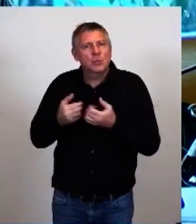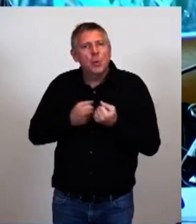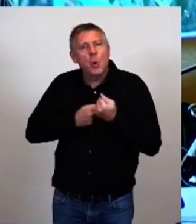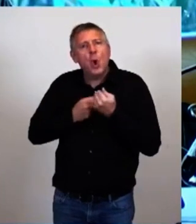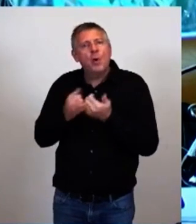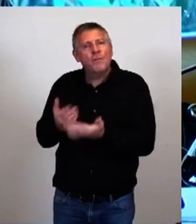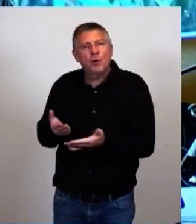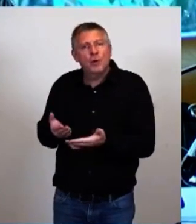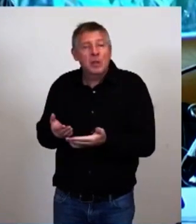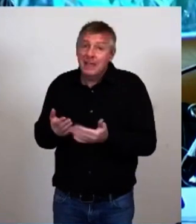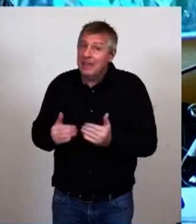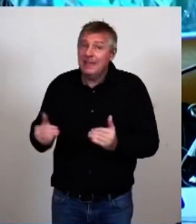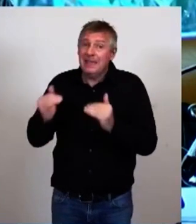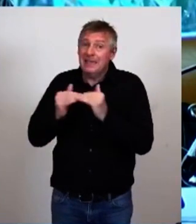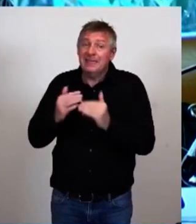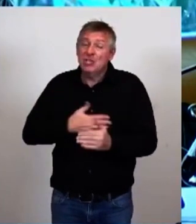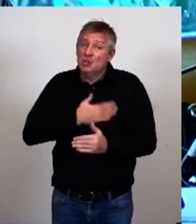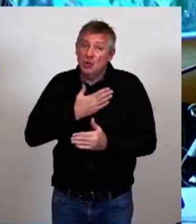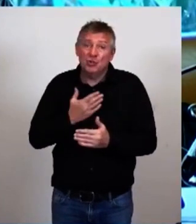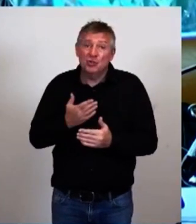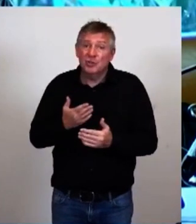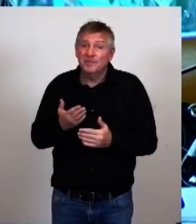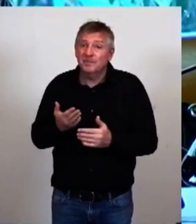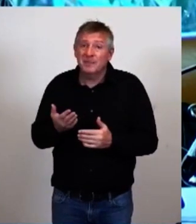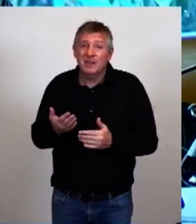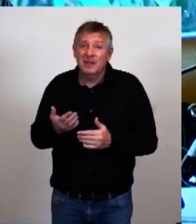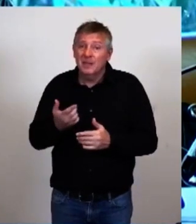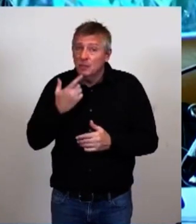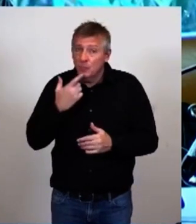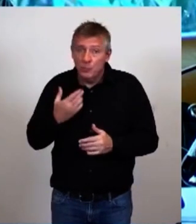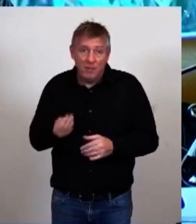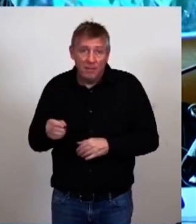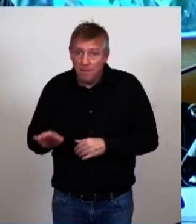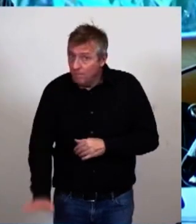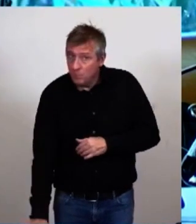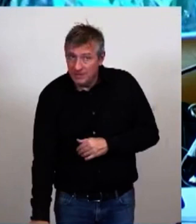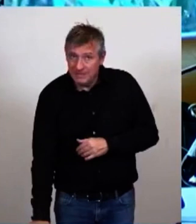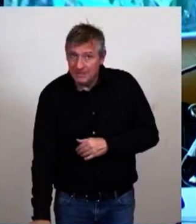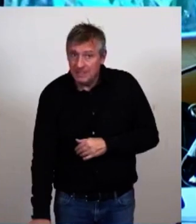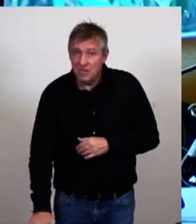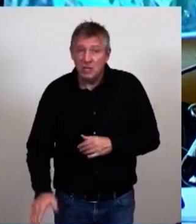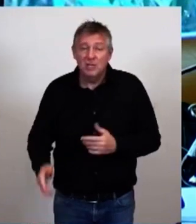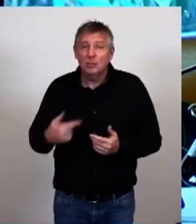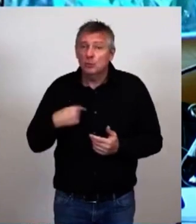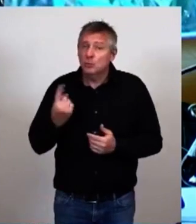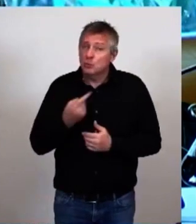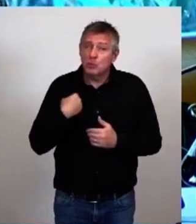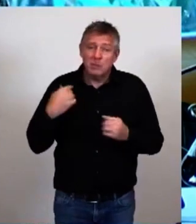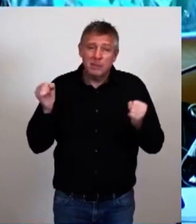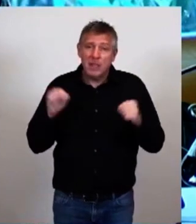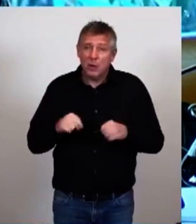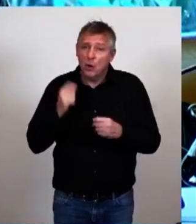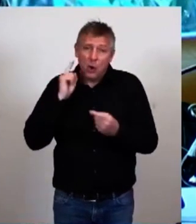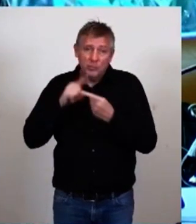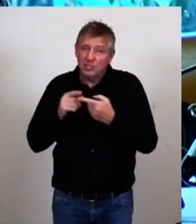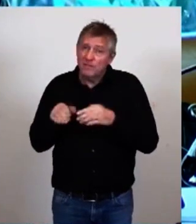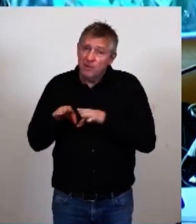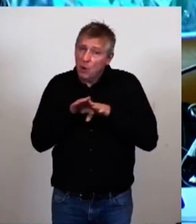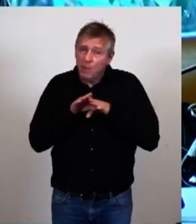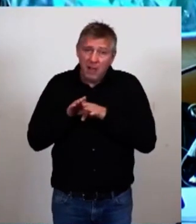véritable égalité des chances, et ce depuis le plus jeune âge. Et je pense que nous sommes tous d'accord pour dire que c'est notre objectif